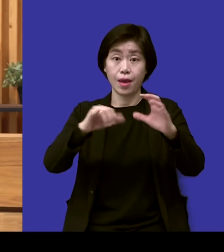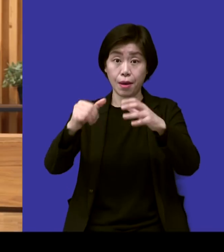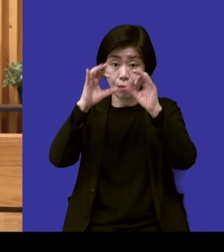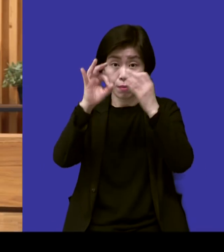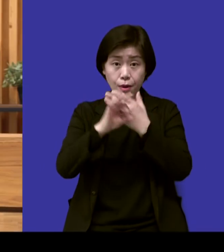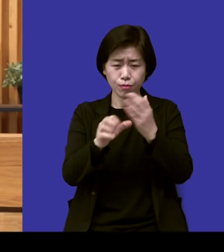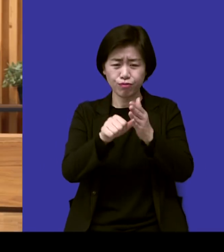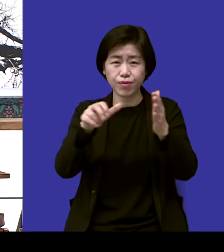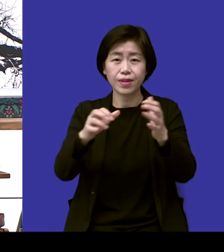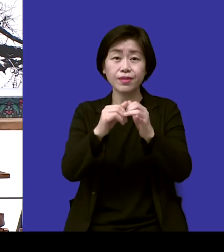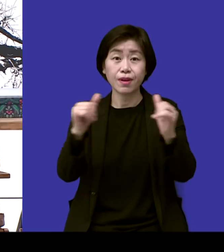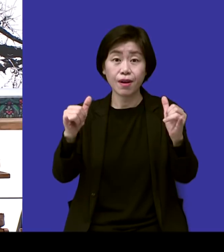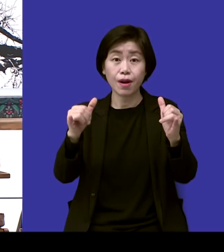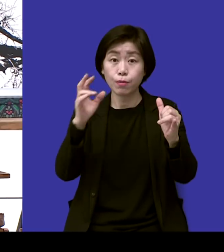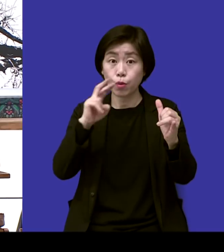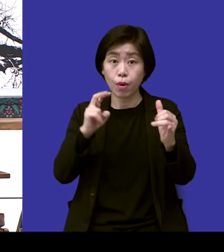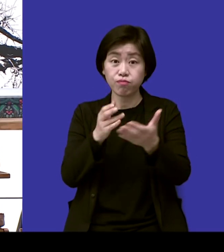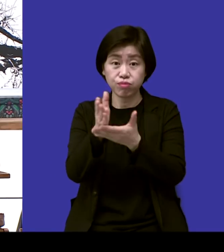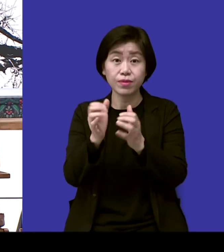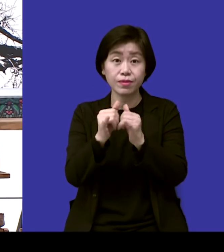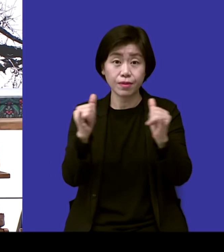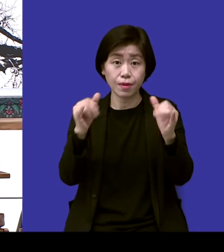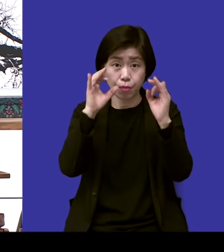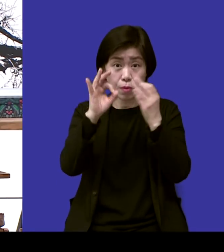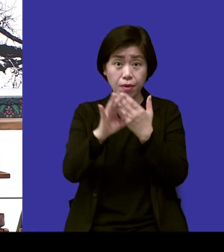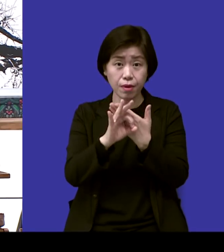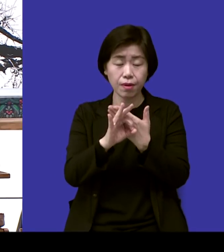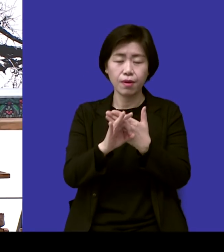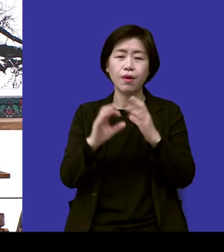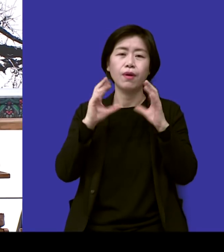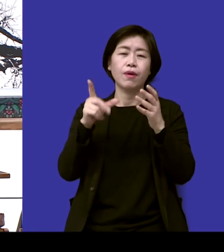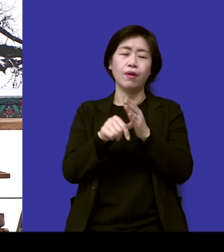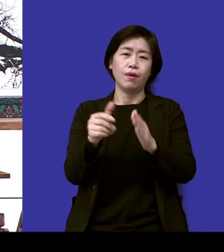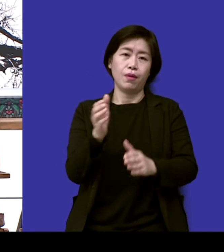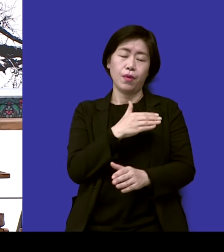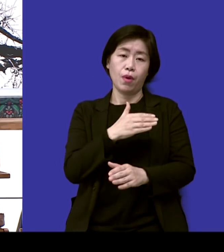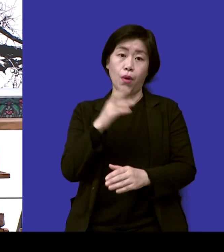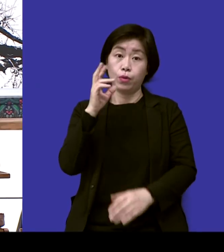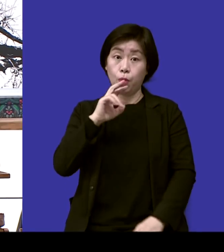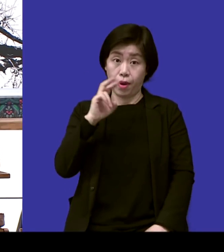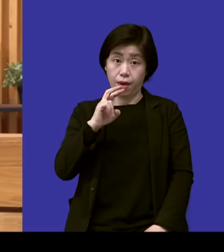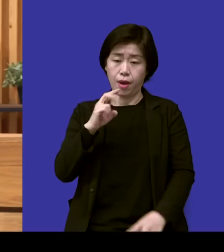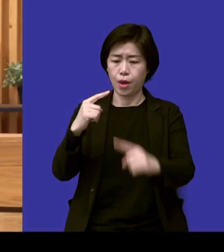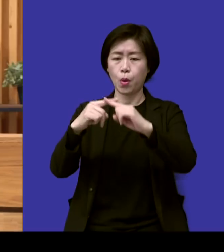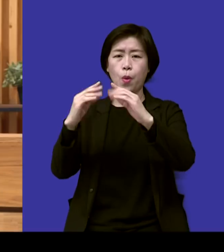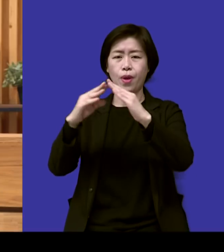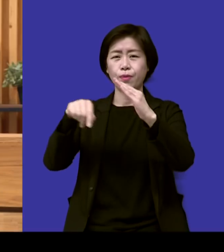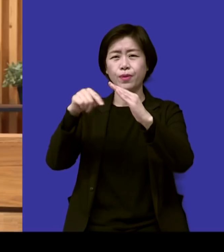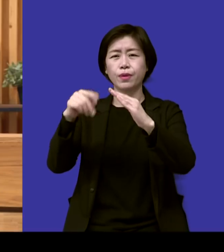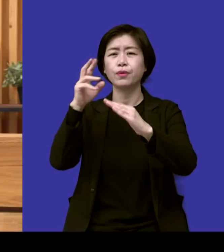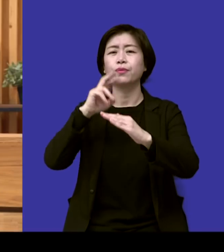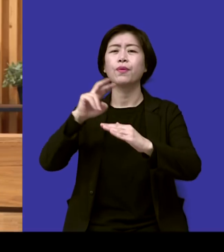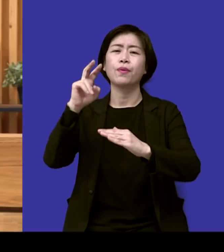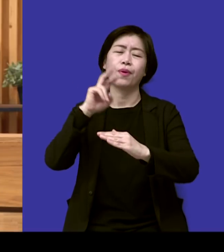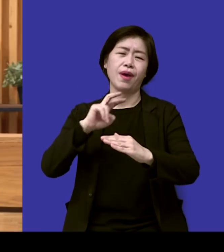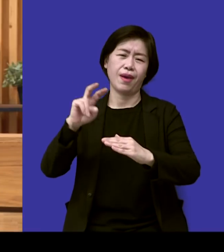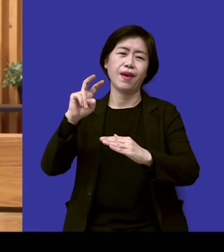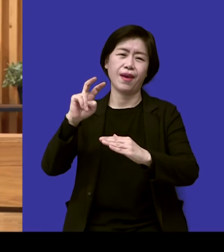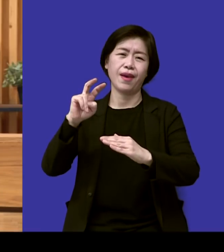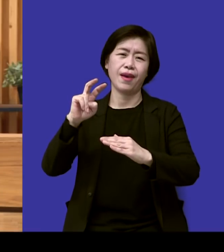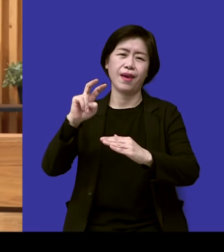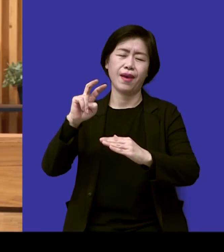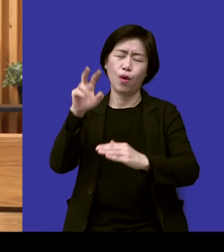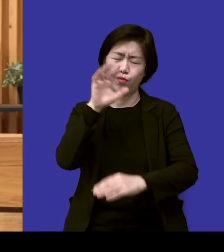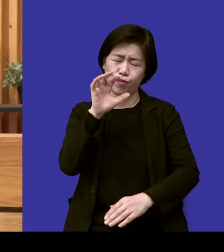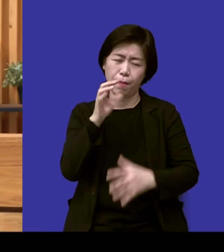우리 국내 가수도 보면 이미 그 가창력이 네. 거의 대부분이 어린 시절 교회에서 찬양을 부르면서 기초를